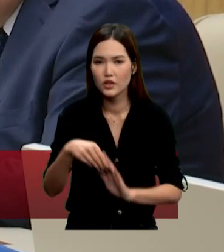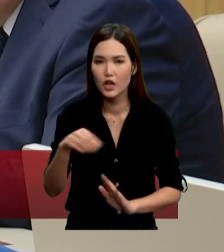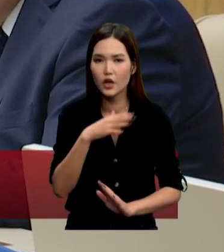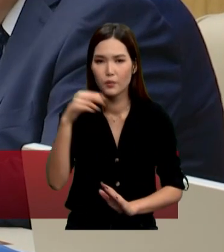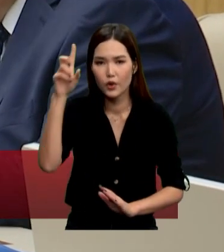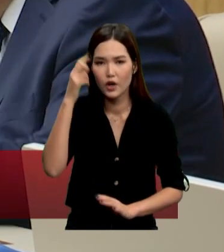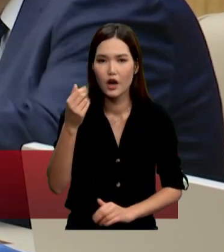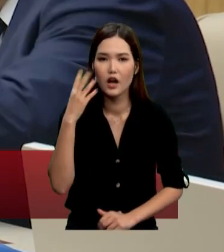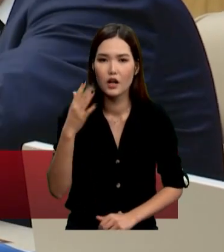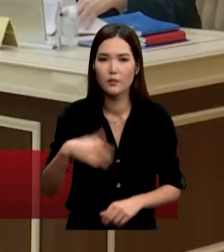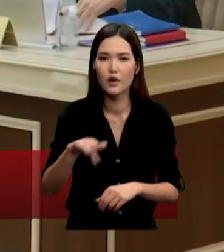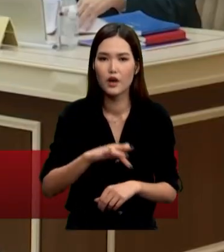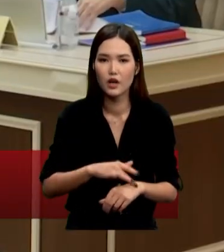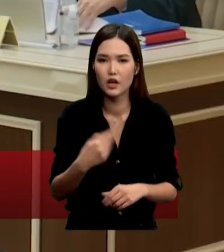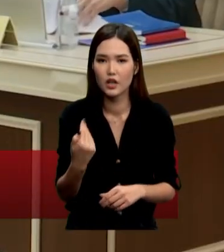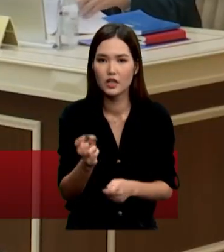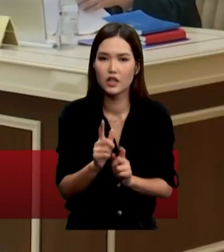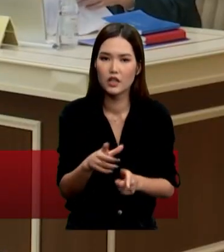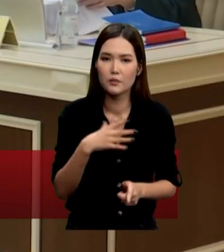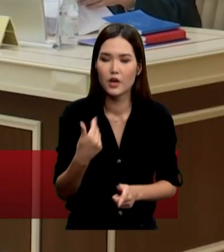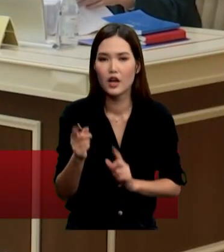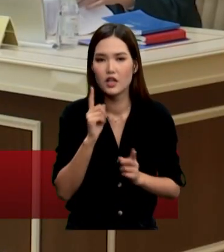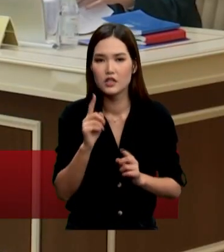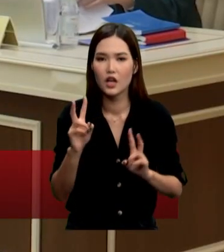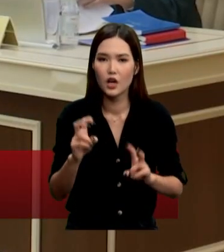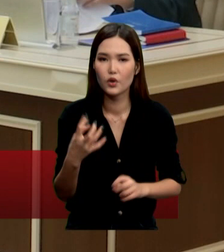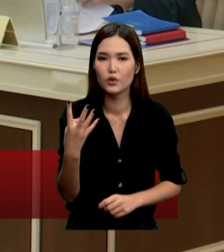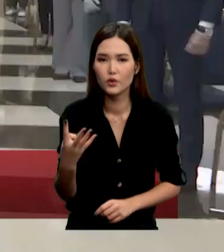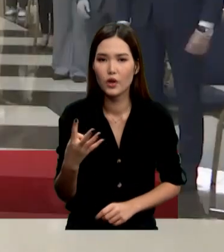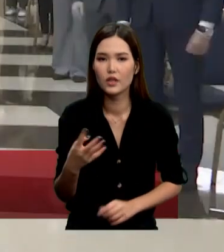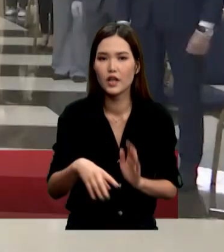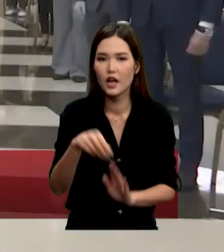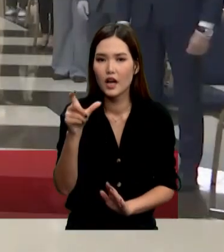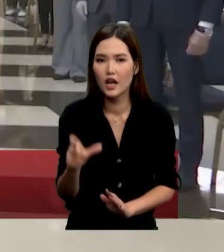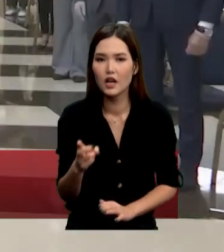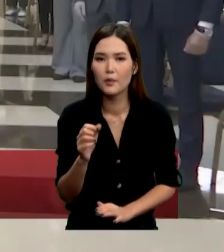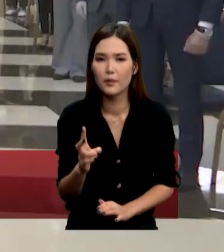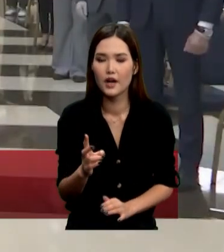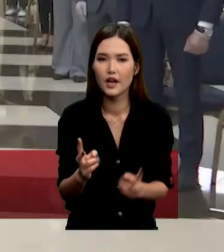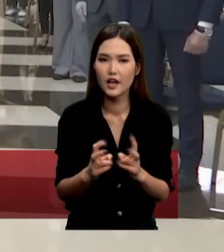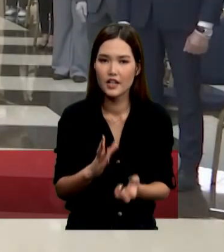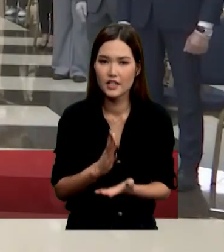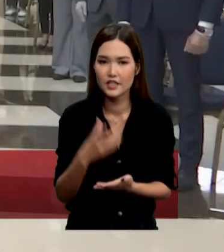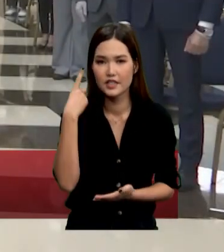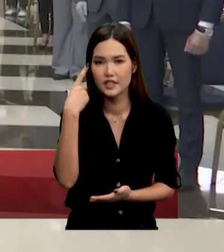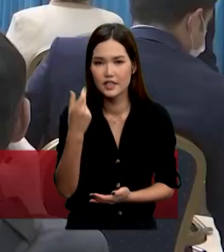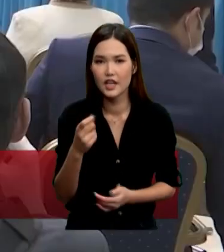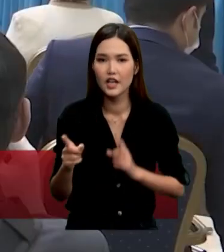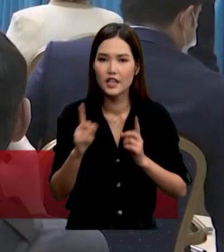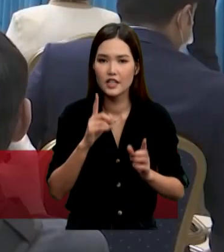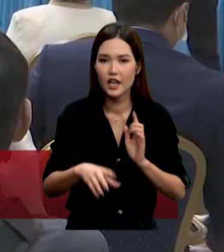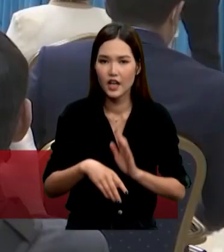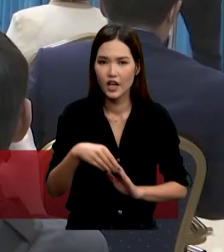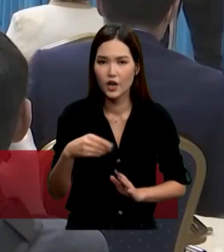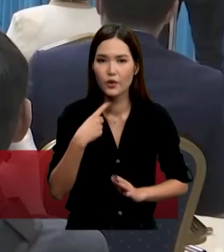үміткер Алматы қаласында тіркелген. Ол жерде сенатор атану үшін 4 кандидат бақ сынағалы отыр. Айта кетерлігі, сенат сайлауында